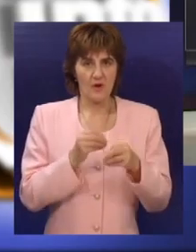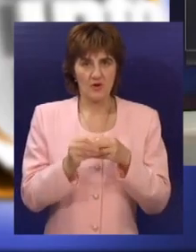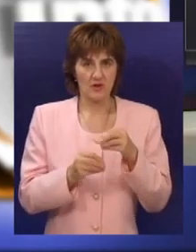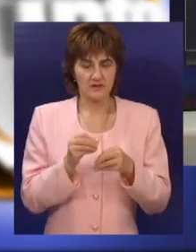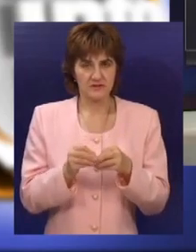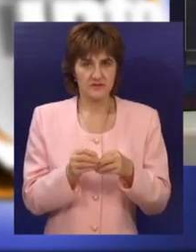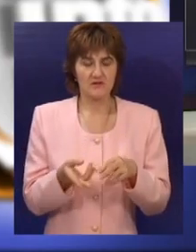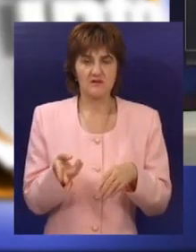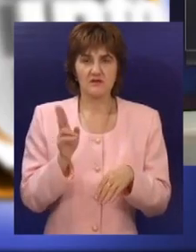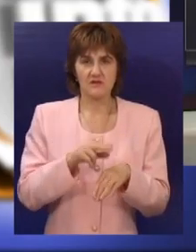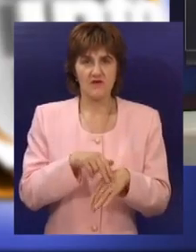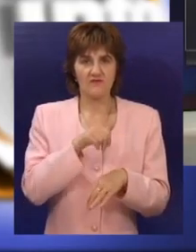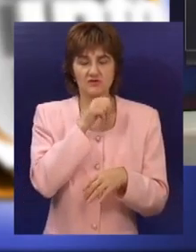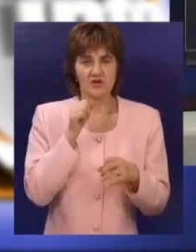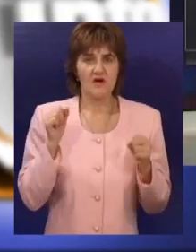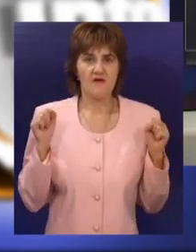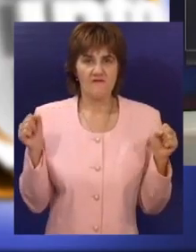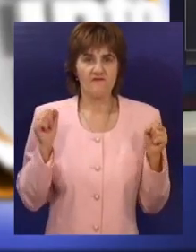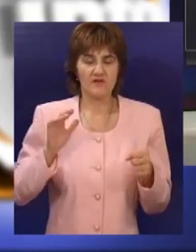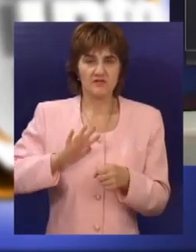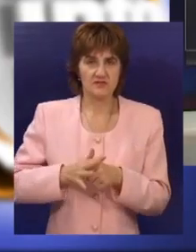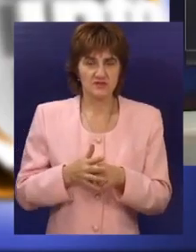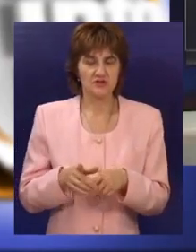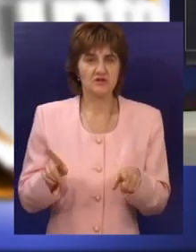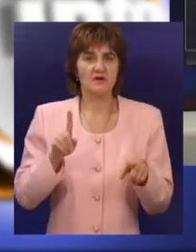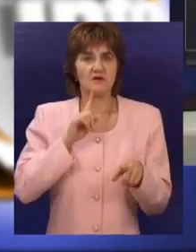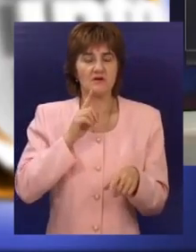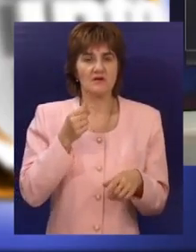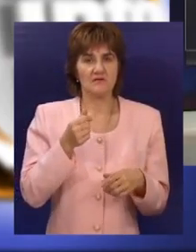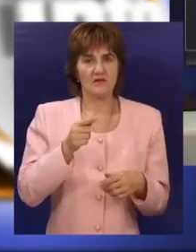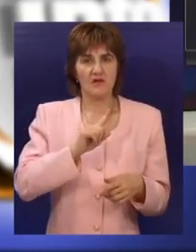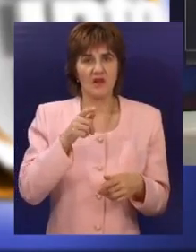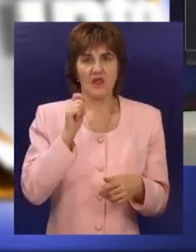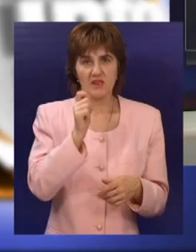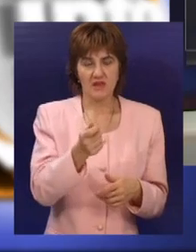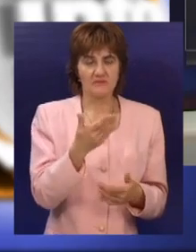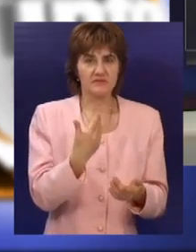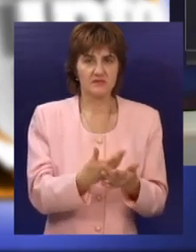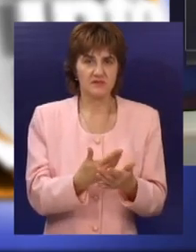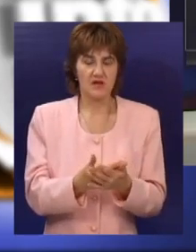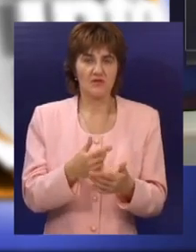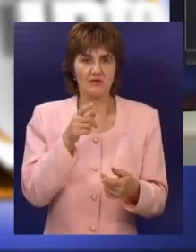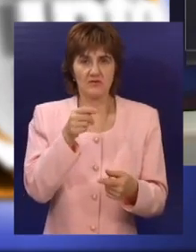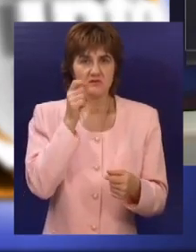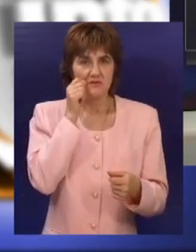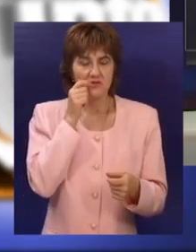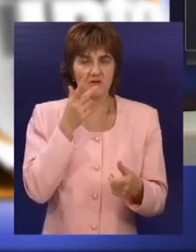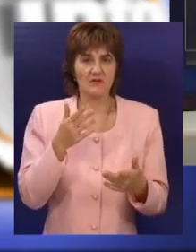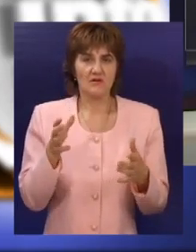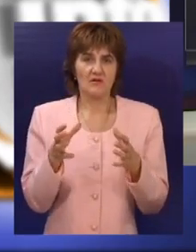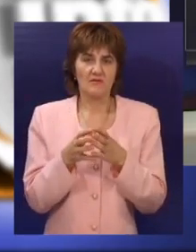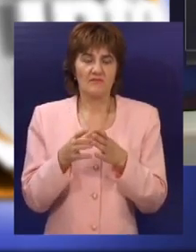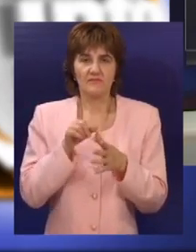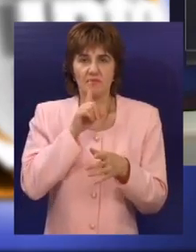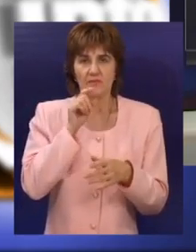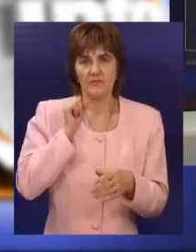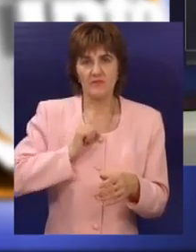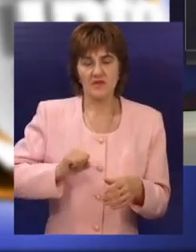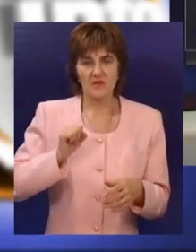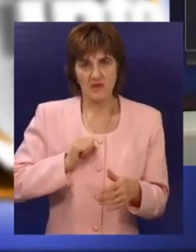porodici. Najizražajnije je i dalje fizičko nasilje, kao i ekonomsko, zbog koga žrtve se često odlučuju da ostaju uz